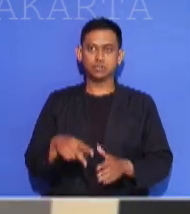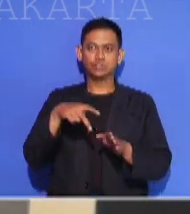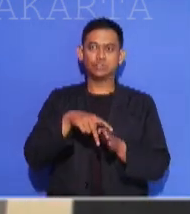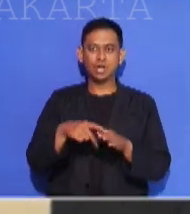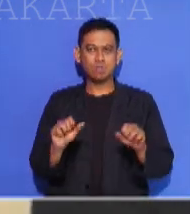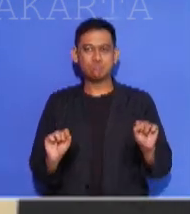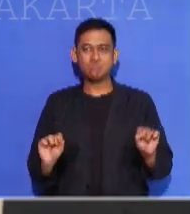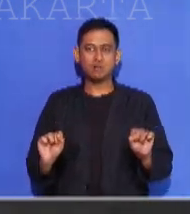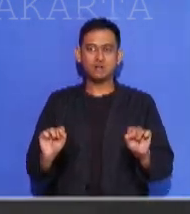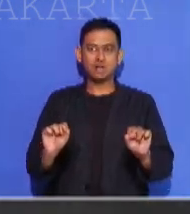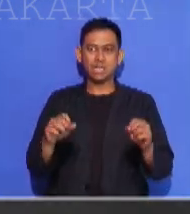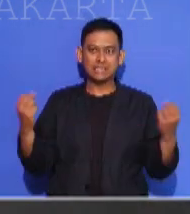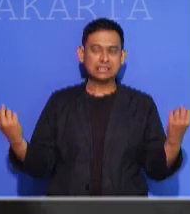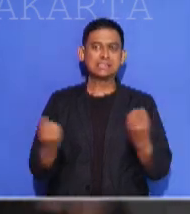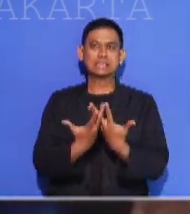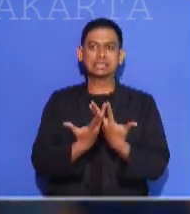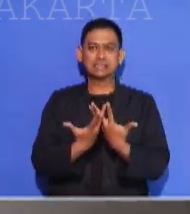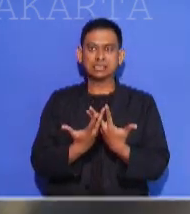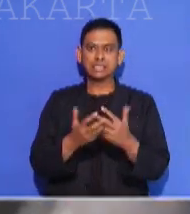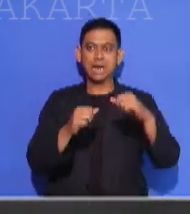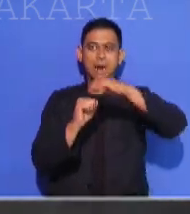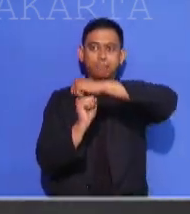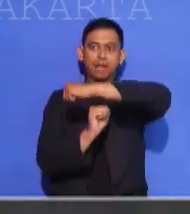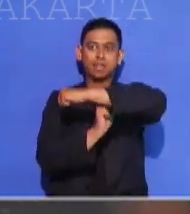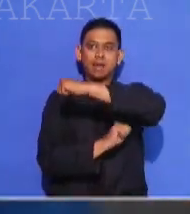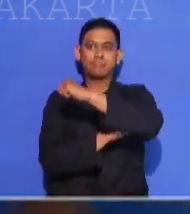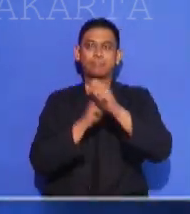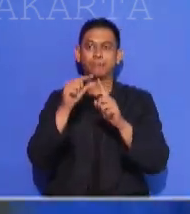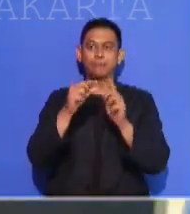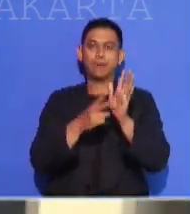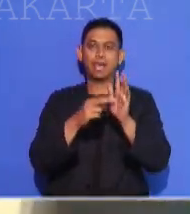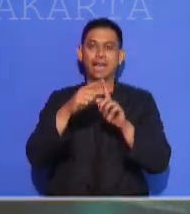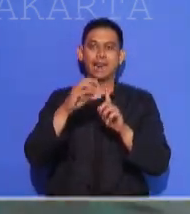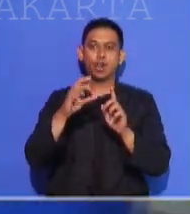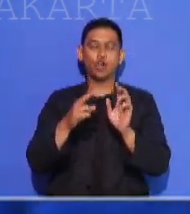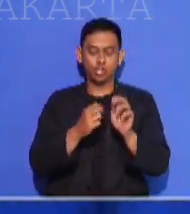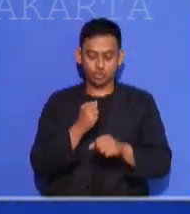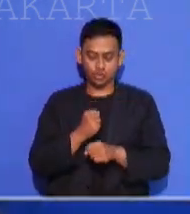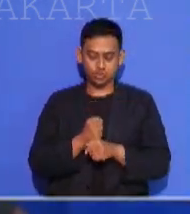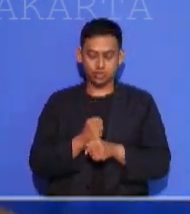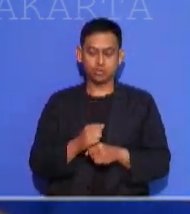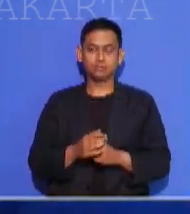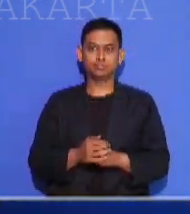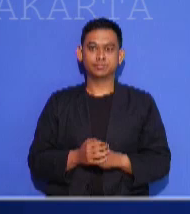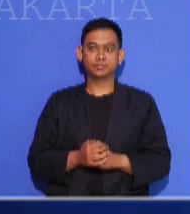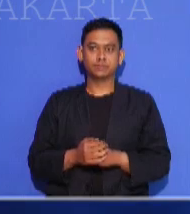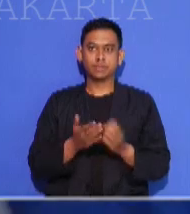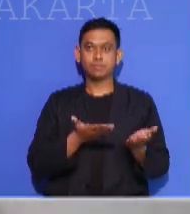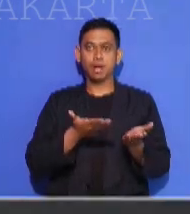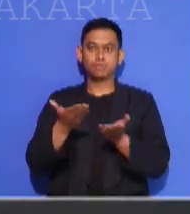mengalami kecelakaan tunggal di jembatan Sokopundong Bantul yang mengakibatkan Oci terluka dan harus menjalani perawatan di rumah